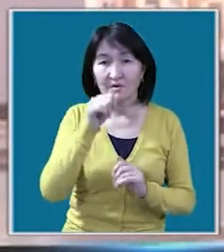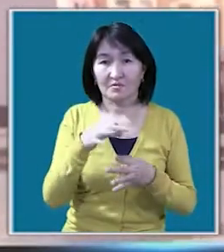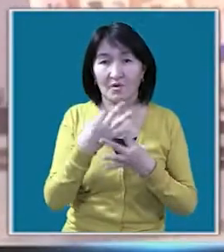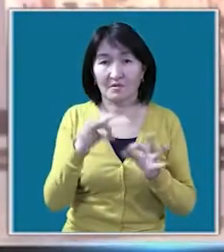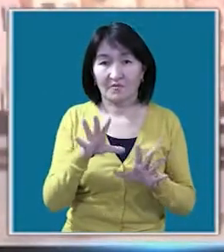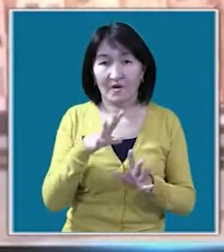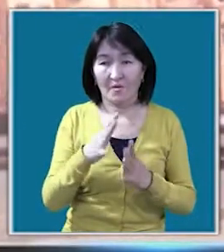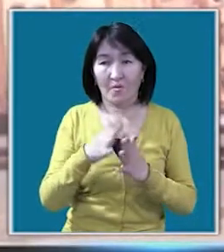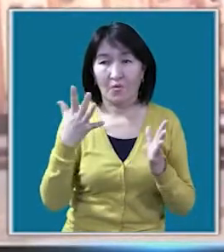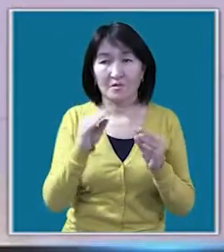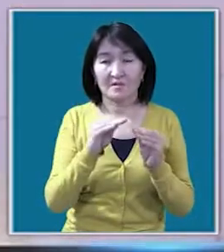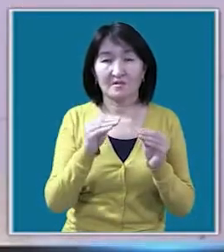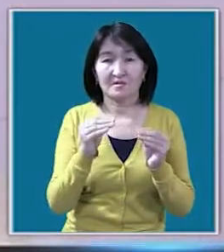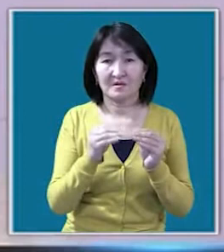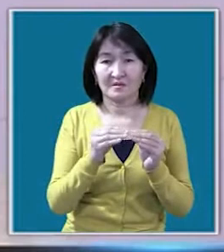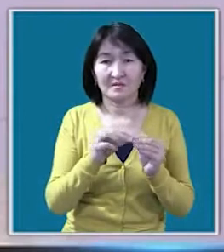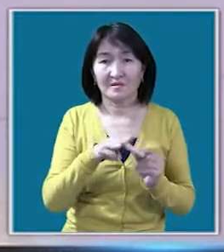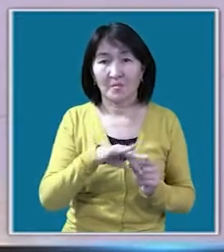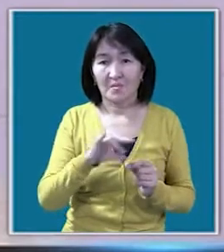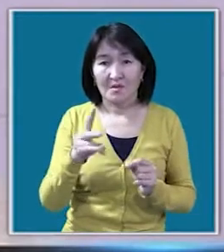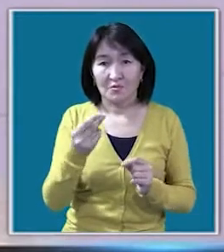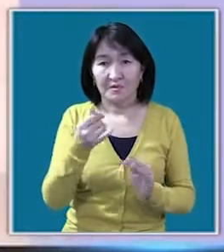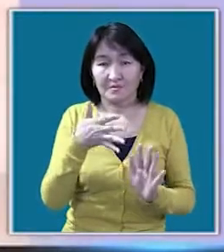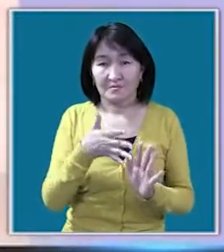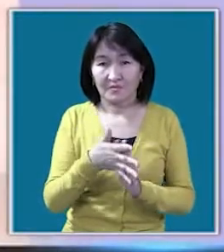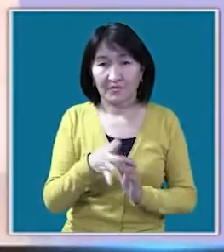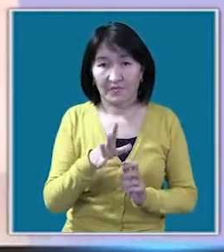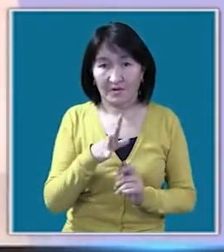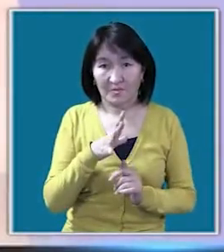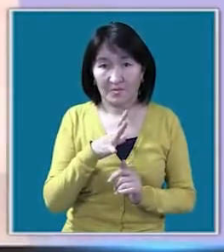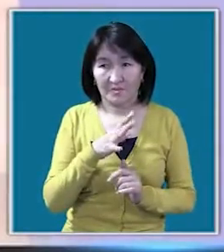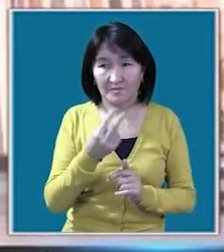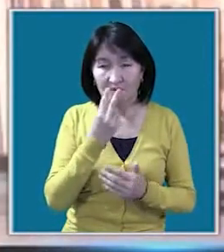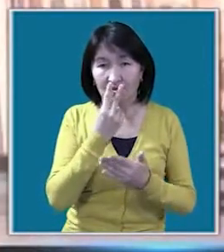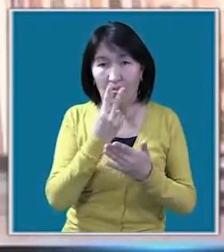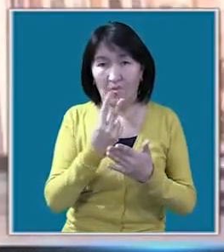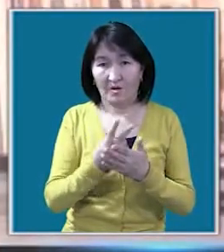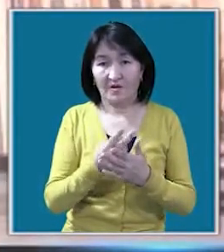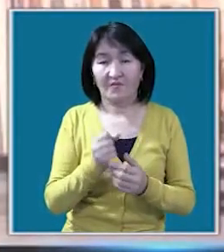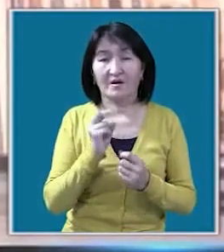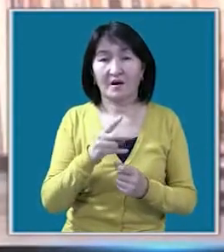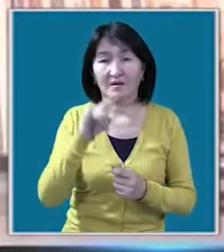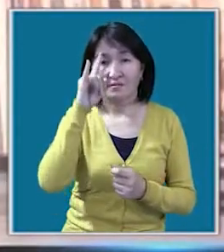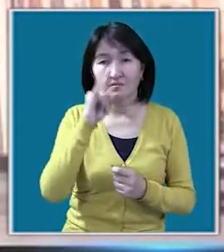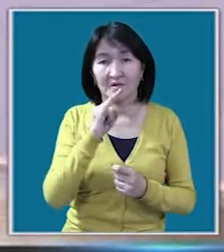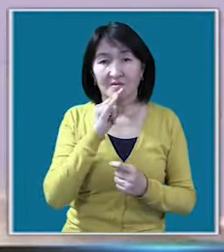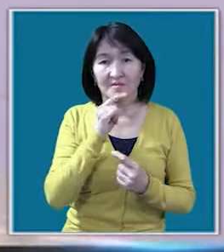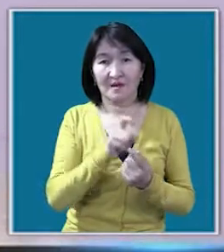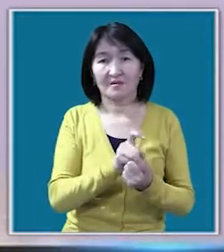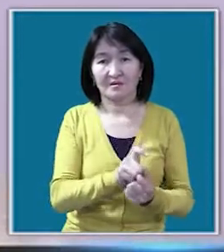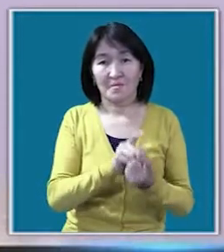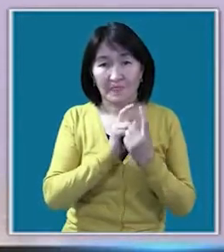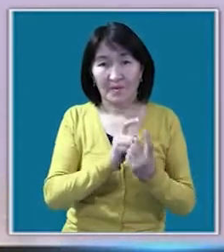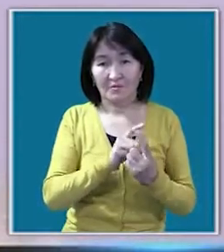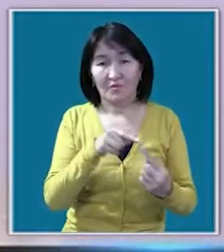10 миллионнан астам қаржы жұмсалған. Ескерткіш қазақ халқының тәуелсіздік үшін күресін бейнелейді, дейді ғалымдар. Ал ең жоғарғы жағында шаңырақ